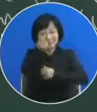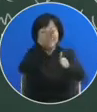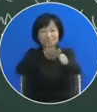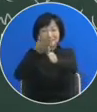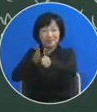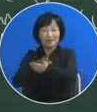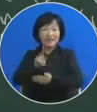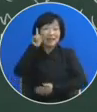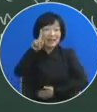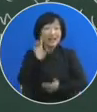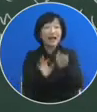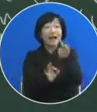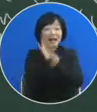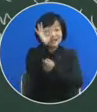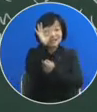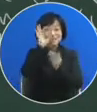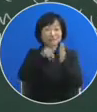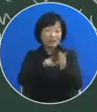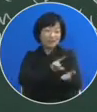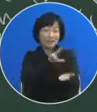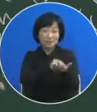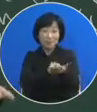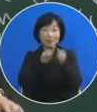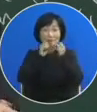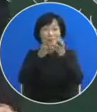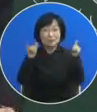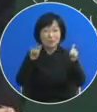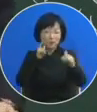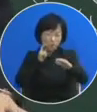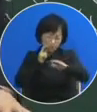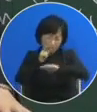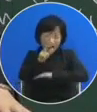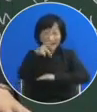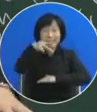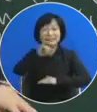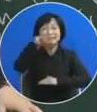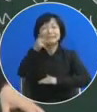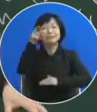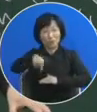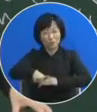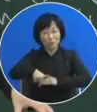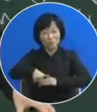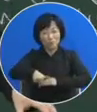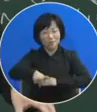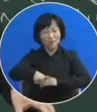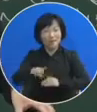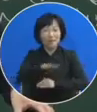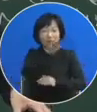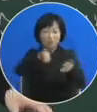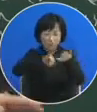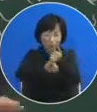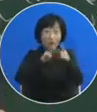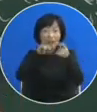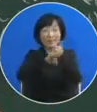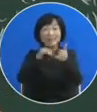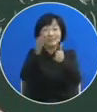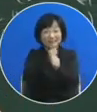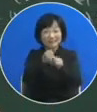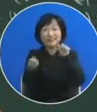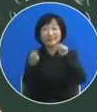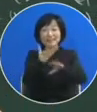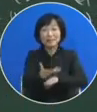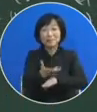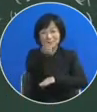아침에 전도자의 지속입니다. And tomorrow morning we'll have the continuation of the evangelist. 꼭 언약 붙잡고 응답받게 되는 주 보이기를 예수